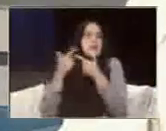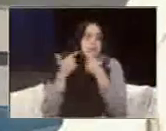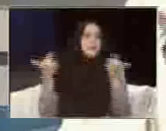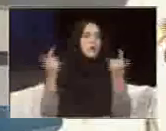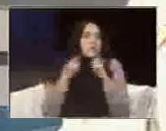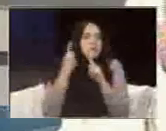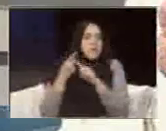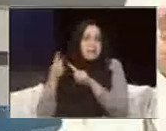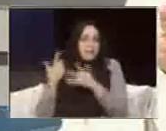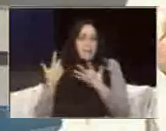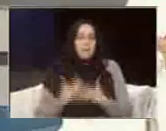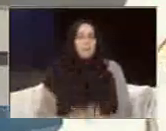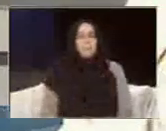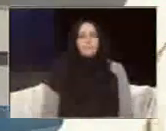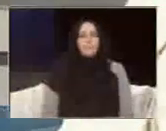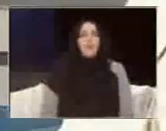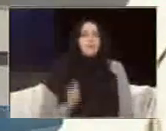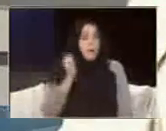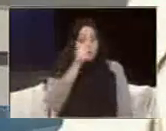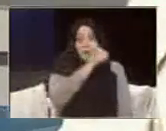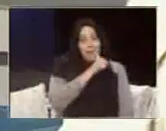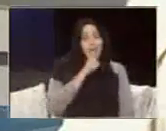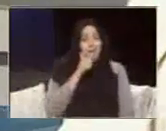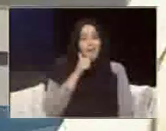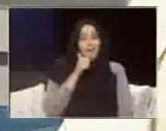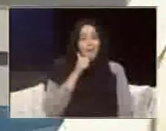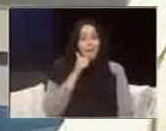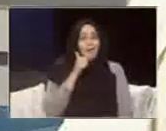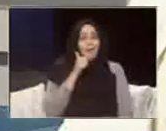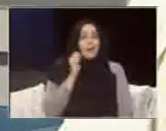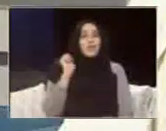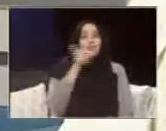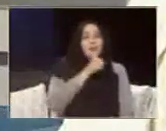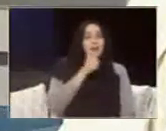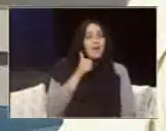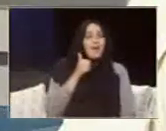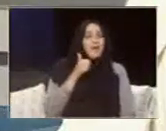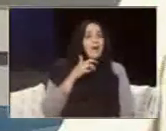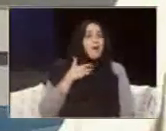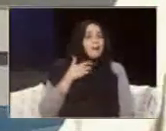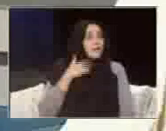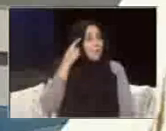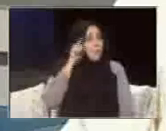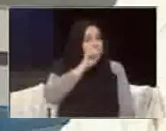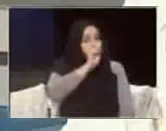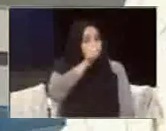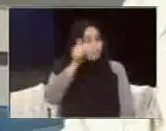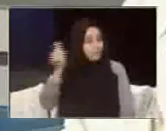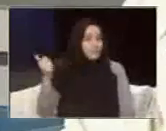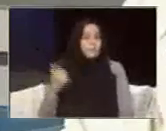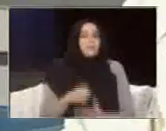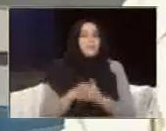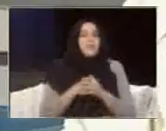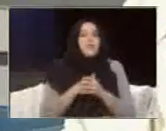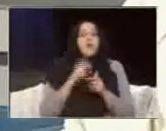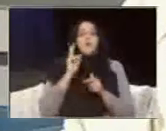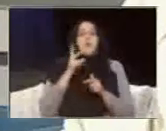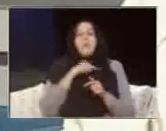نحتاج اليوم الجميع، يعني مقصود بهذا الكلام أن نجتهد لنواكب